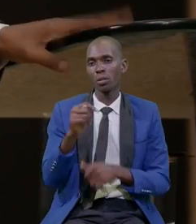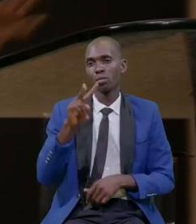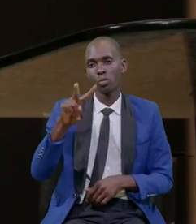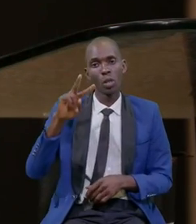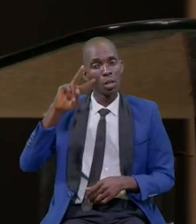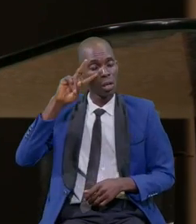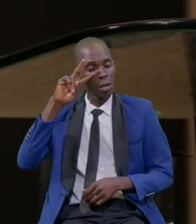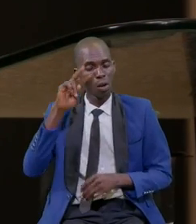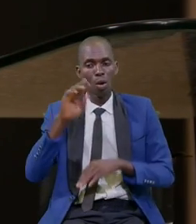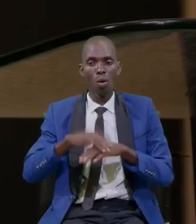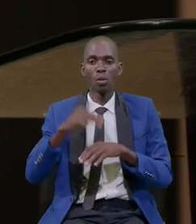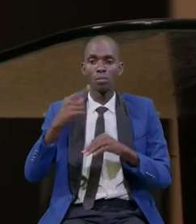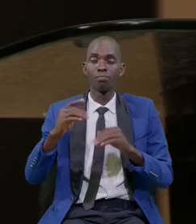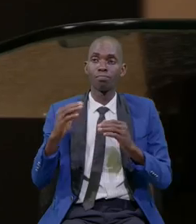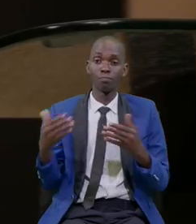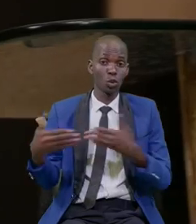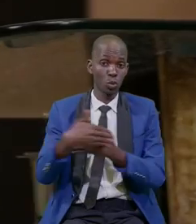eux.